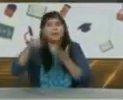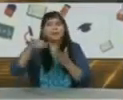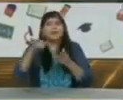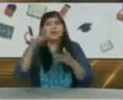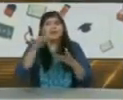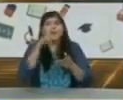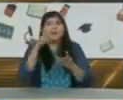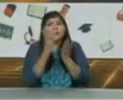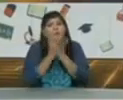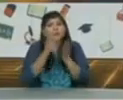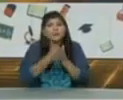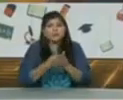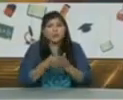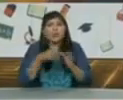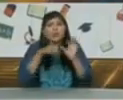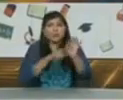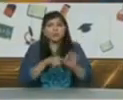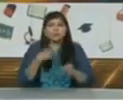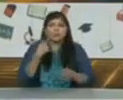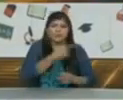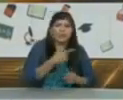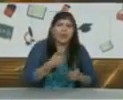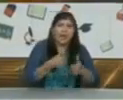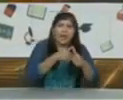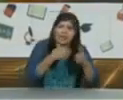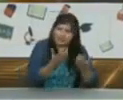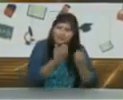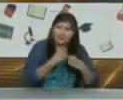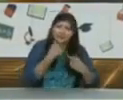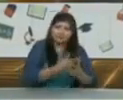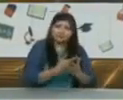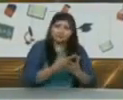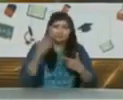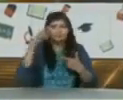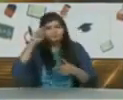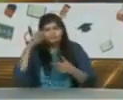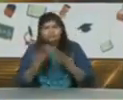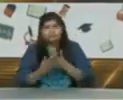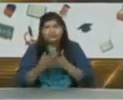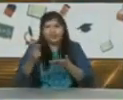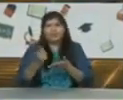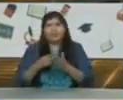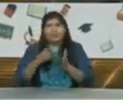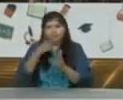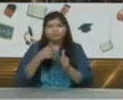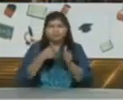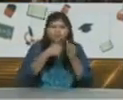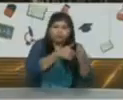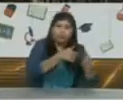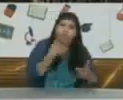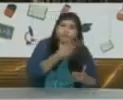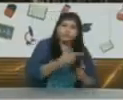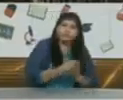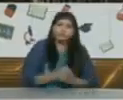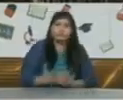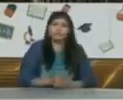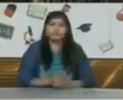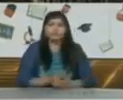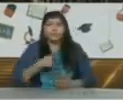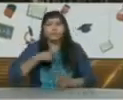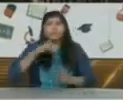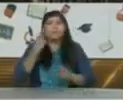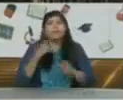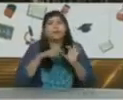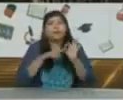एक प्रश्न के उत्तर की आकांक्षा करता हूँ और आशा करता हूँ कि आप इसमें मेरा मार्गदर्शन करेंगे। मेरा प्रश्न